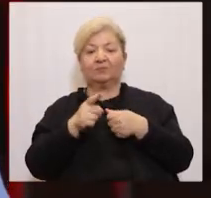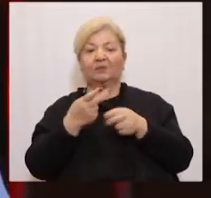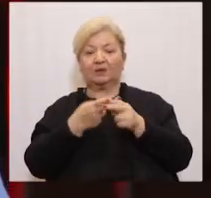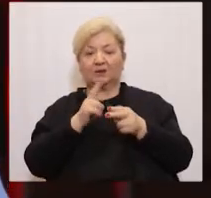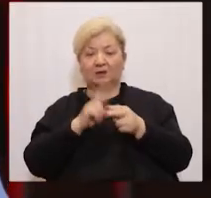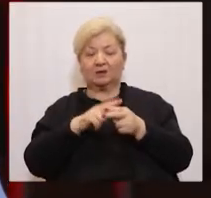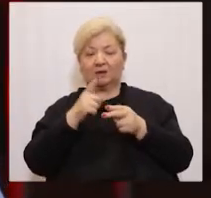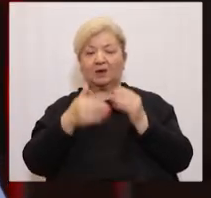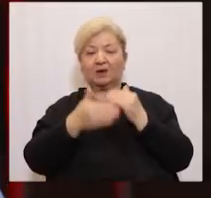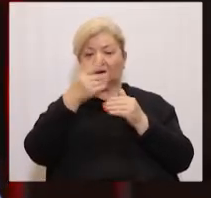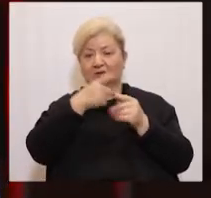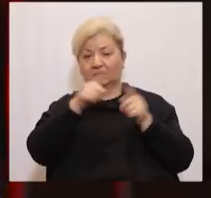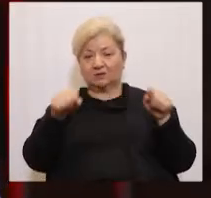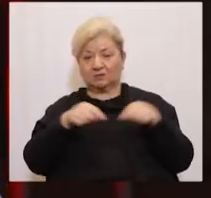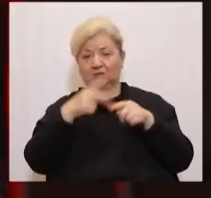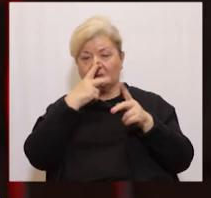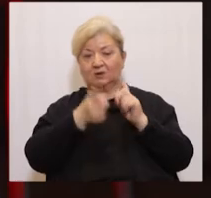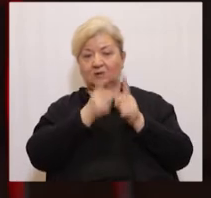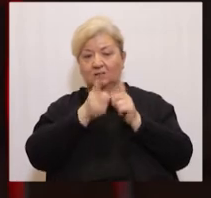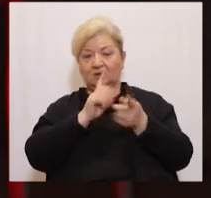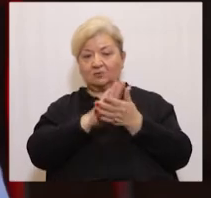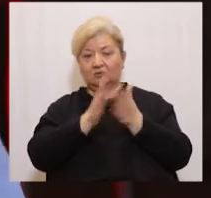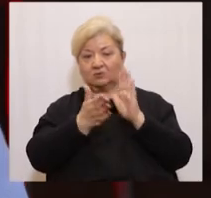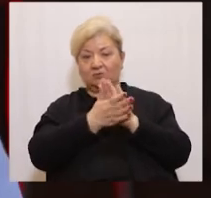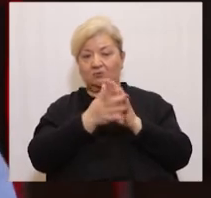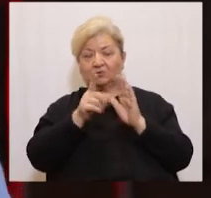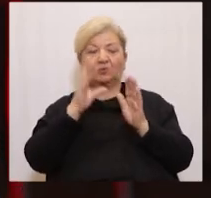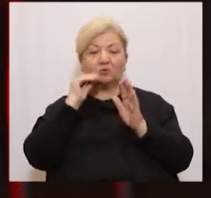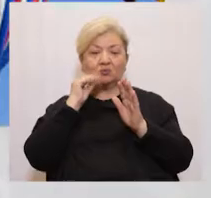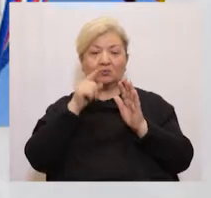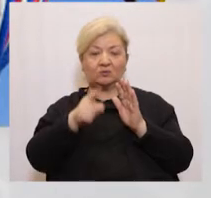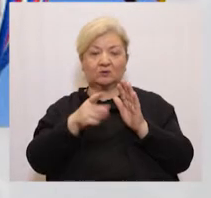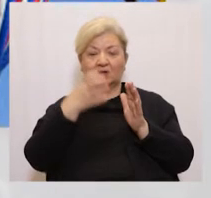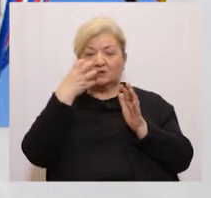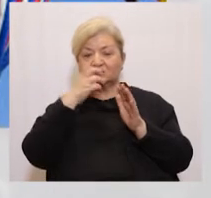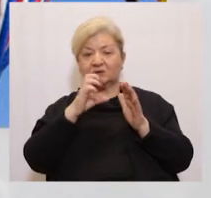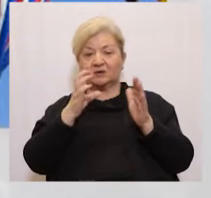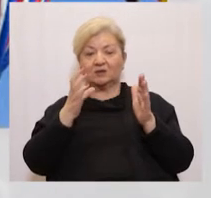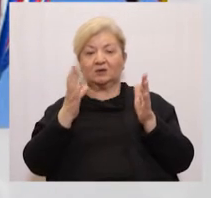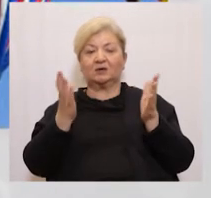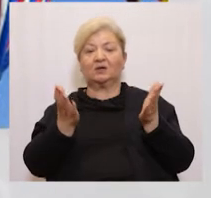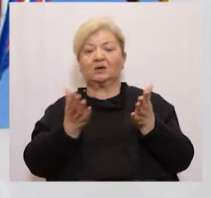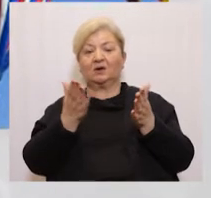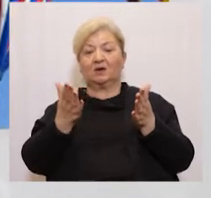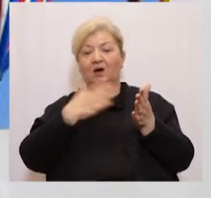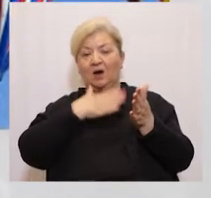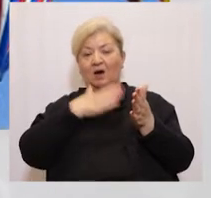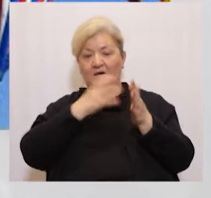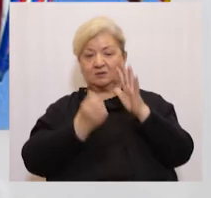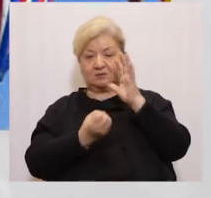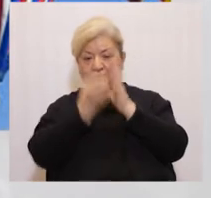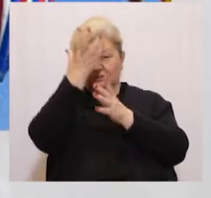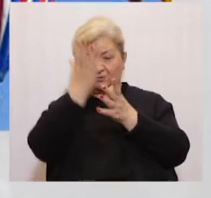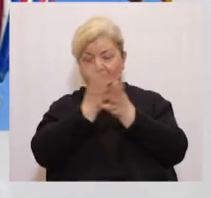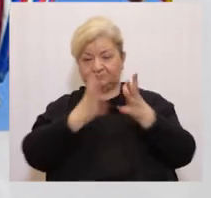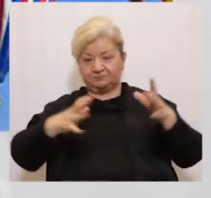შესაბამისად, ეკრანზე თქვენ ხედავთ რეალურ სიტუაციას, როდესაც ეგრეთ წოდებული ცხელი ჰაერით გაბერილი, ასე ვთქვათ, ბალონი